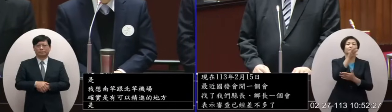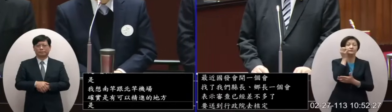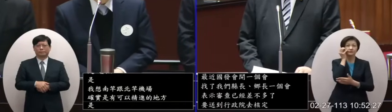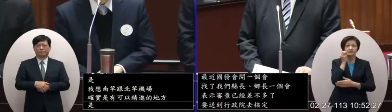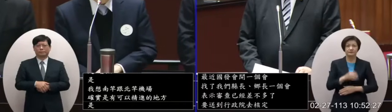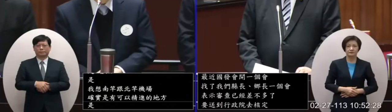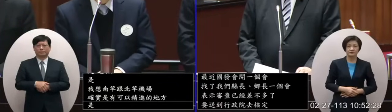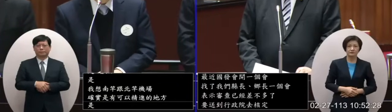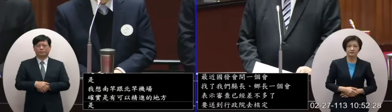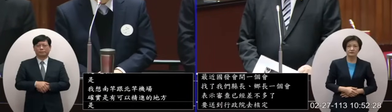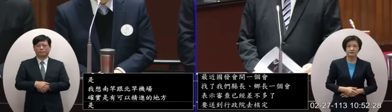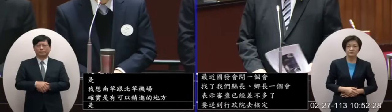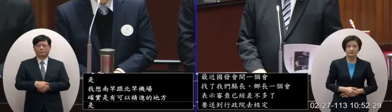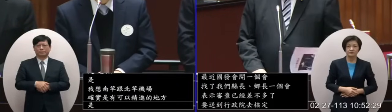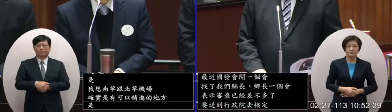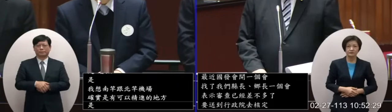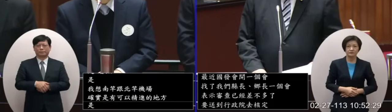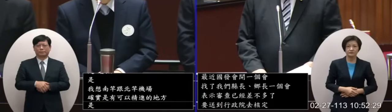好？